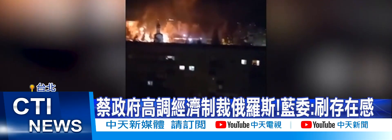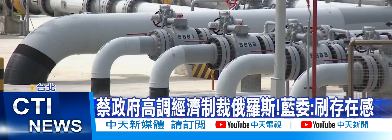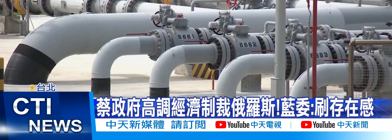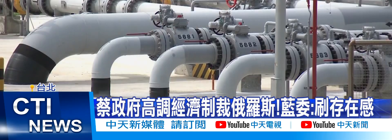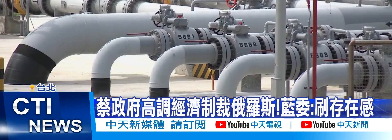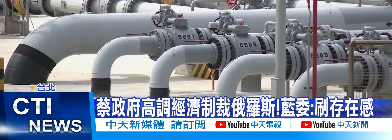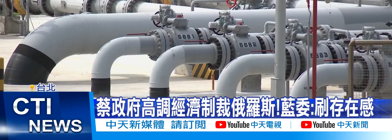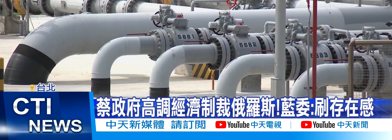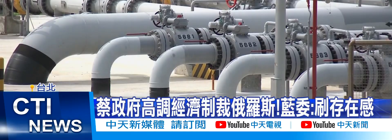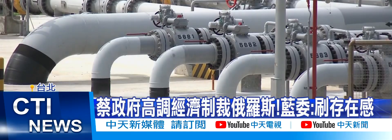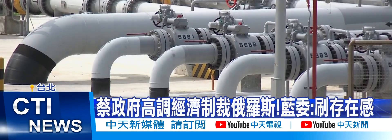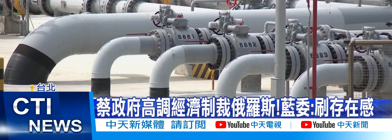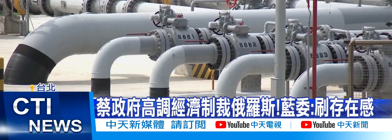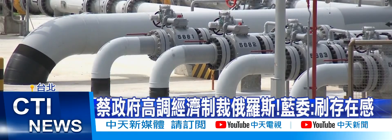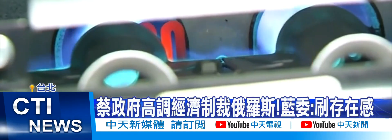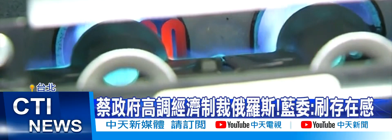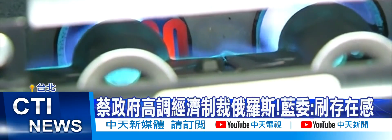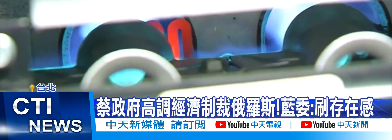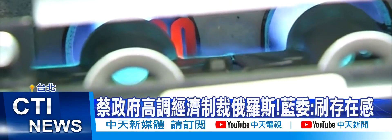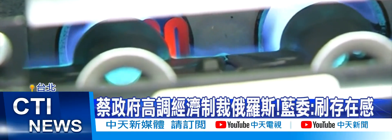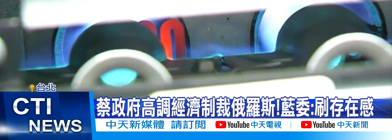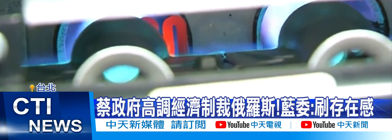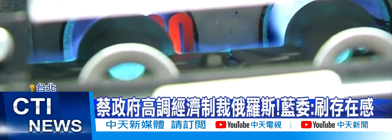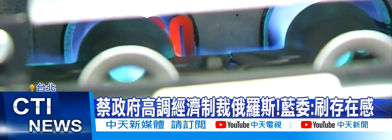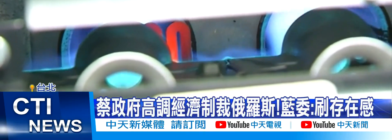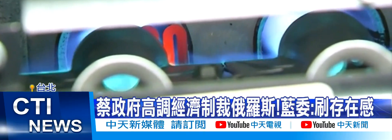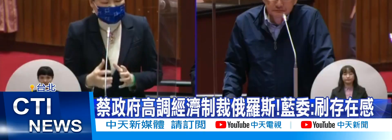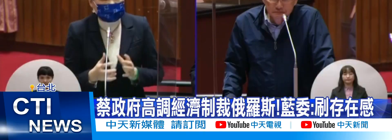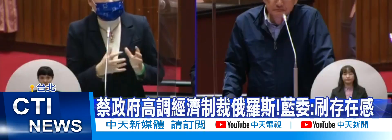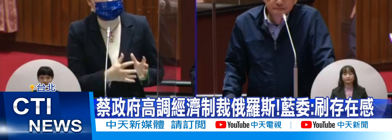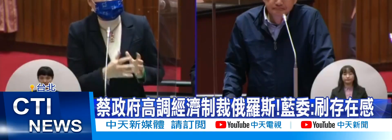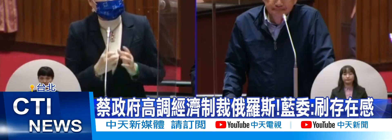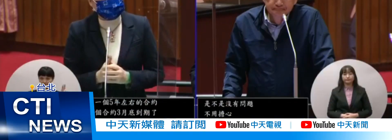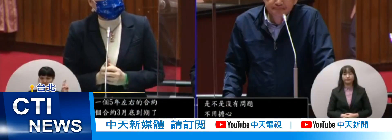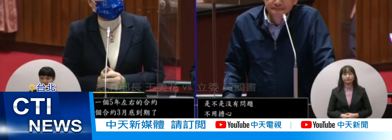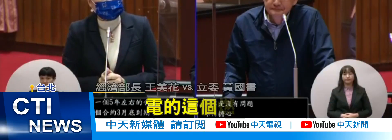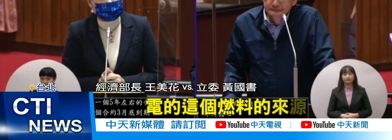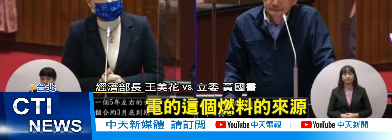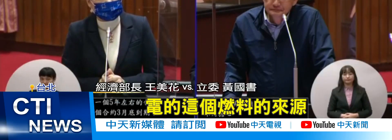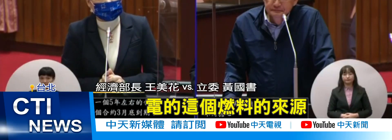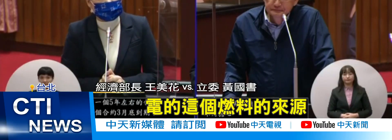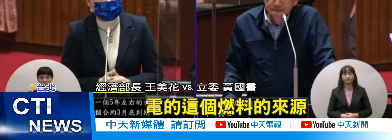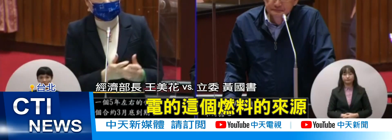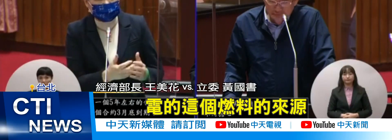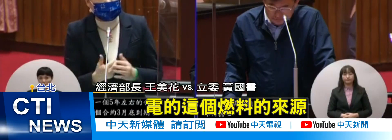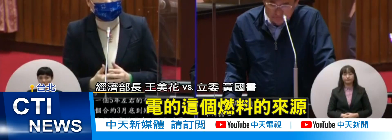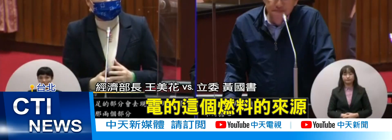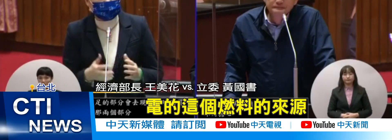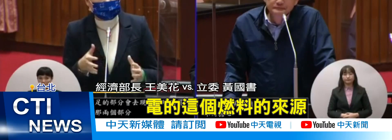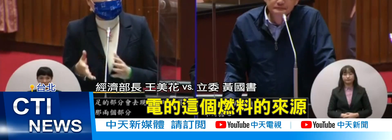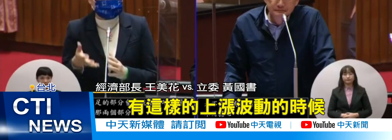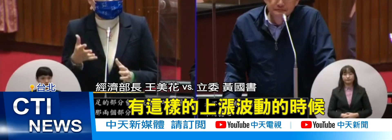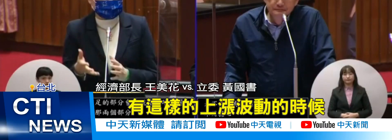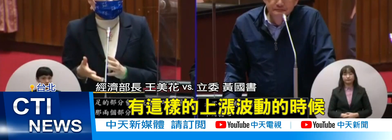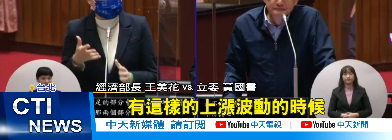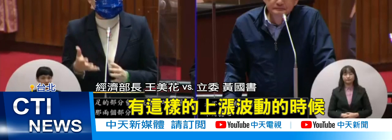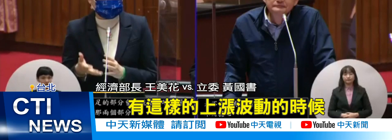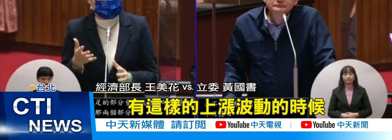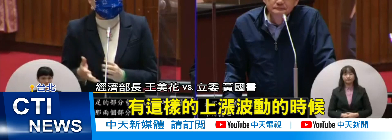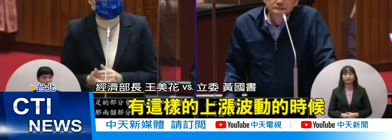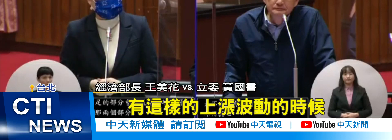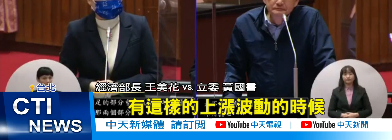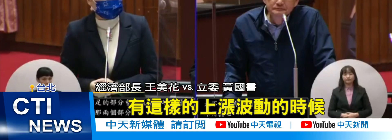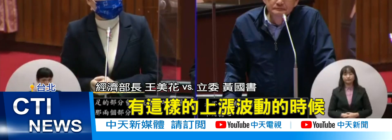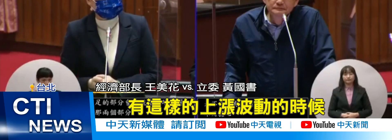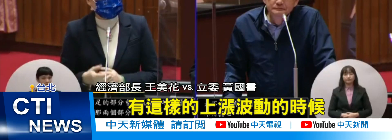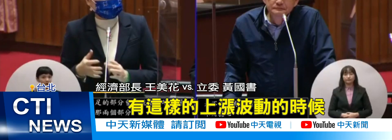能源供应恐怕连带影响到民生电价。 电的这个燃料的来源呢，有这样的上涨